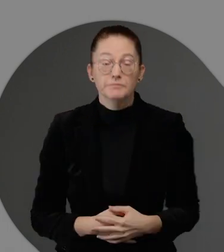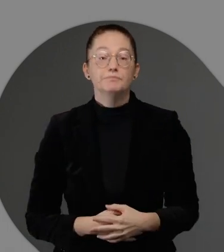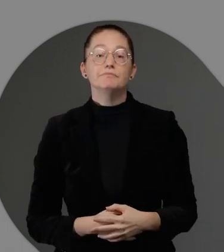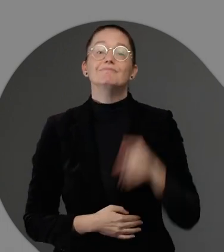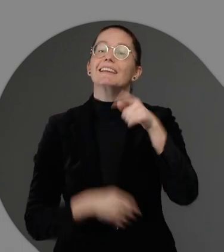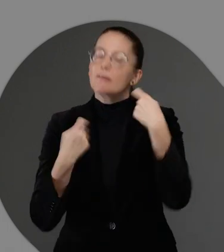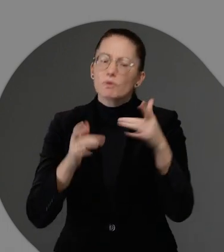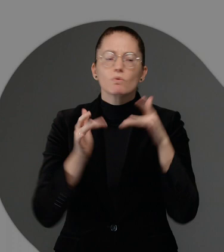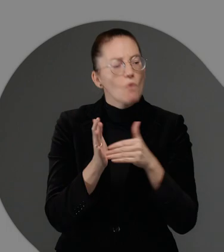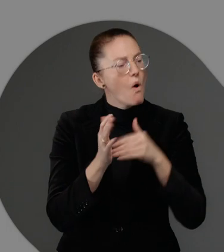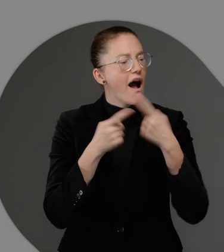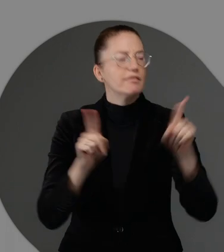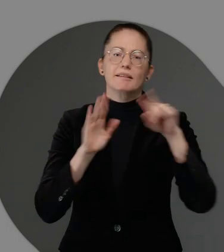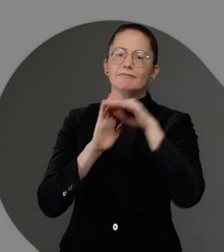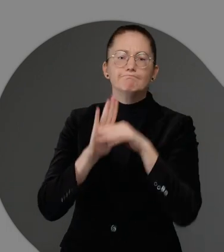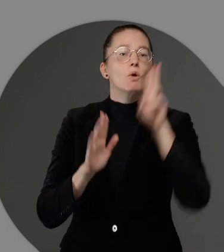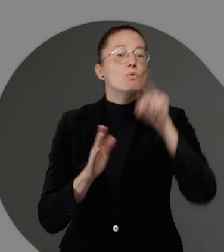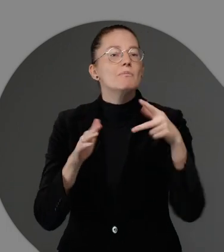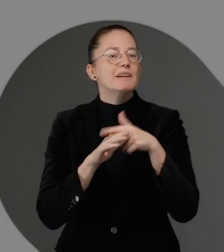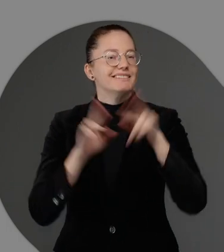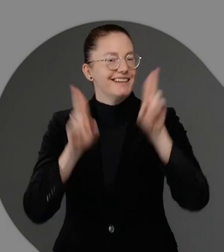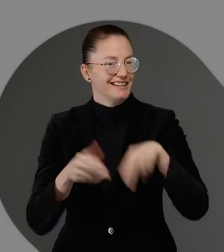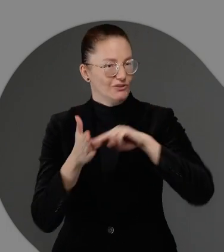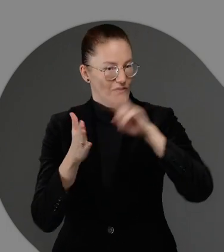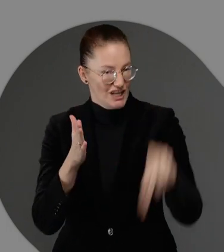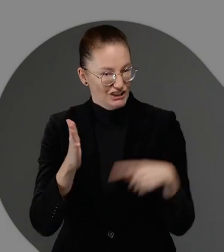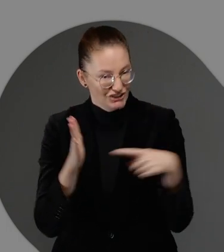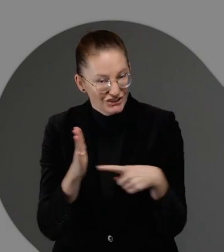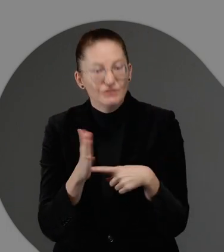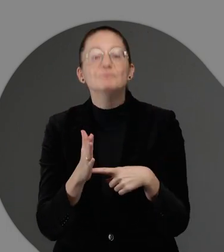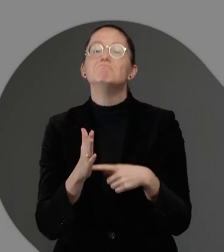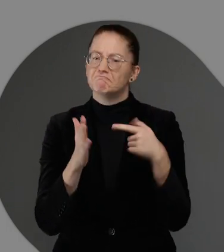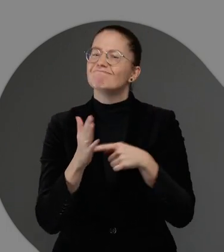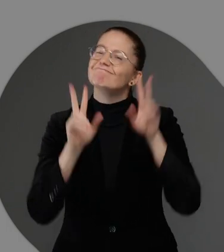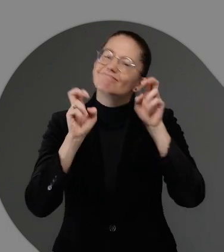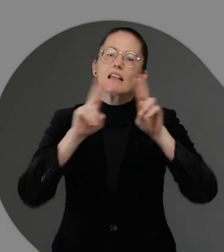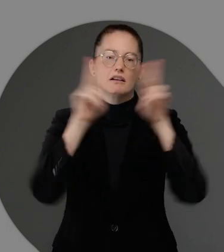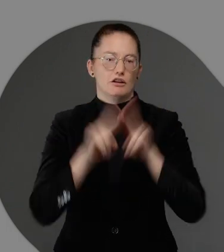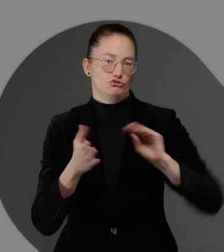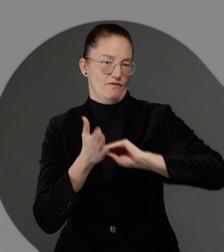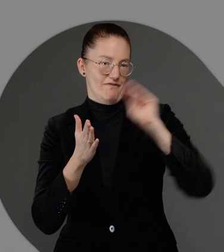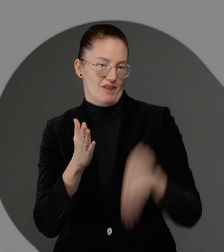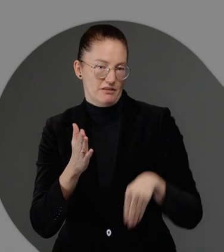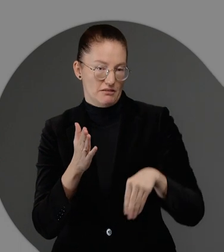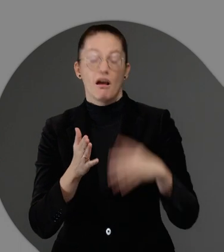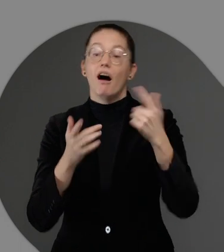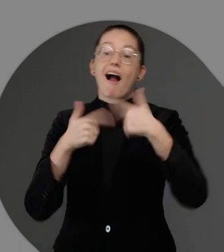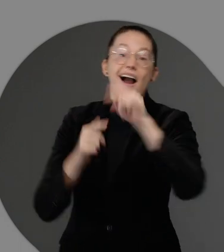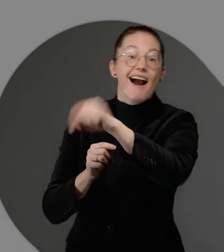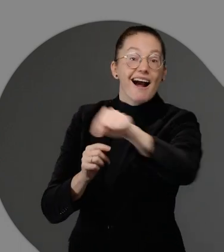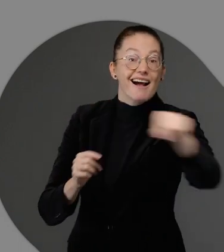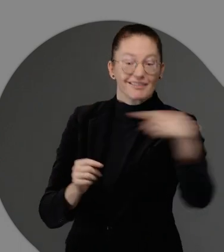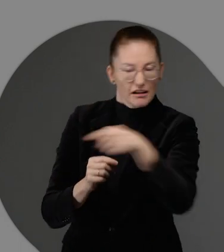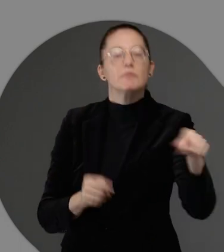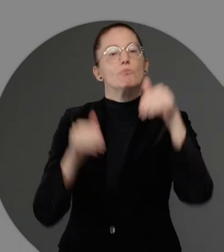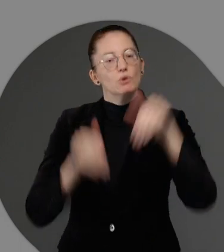auch die UN-Behindertenrechtskonvention, abgekürzt UNBRK, erwähnt werden. Sie ist ein internationaler Vertrag, in